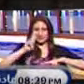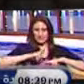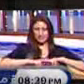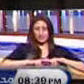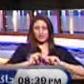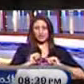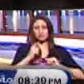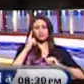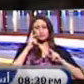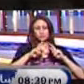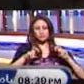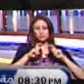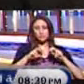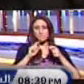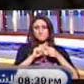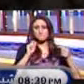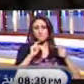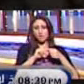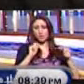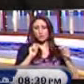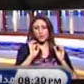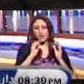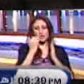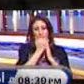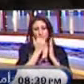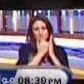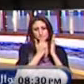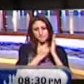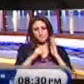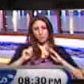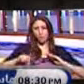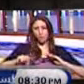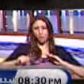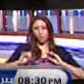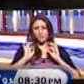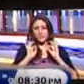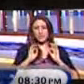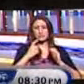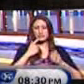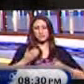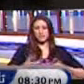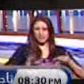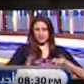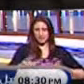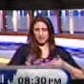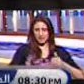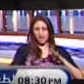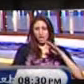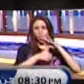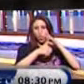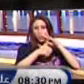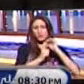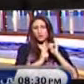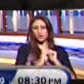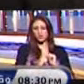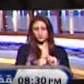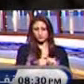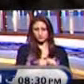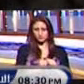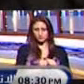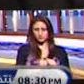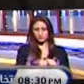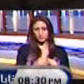بحث الموضوع وبعض المبادئ اللي تتضمنها الحكم امام المحكمة الإدارية العليا الموقرة حتى يعني